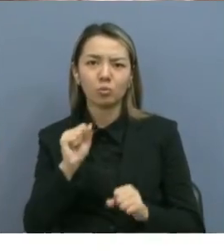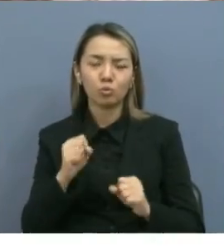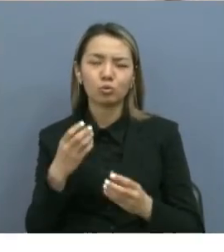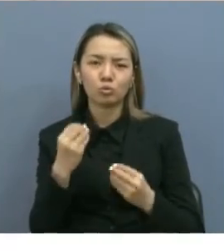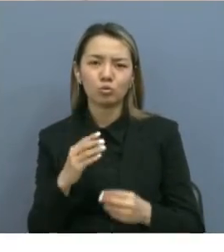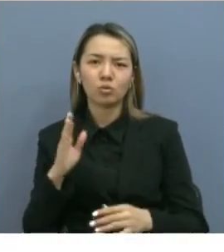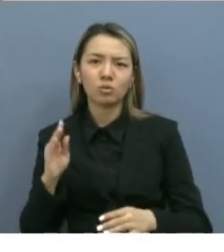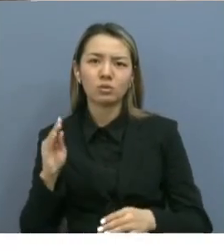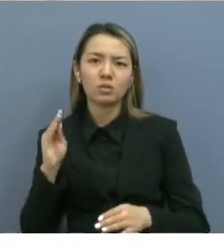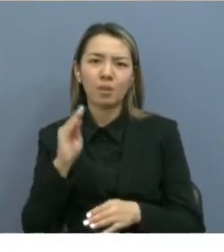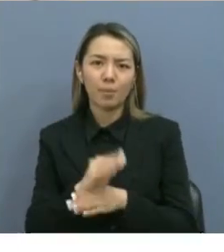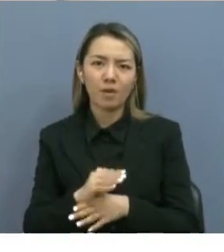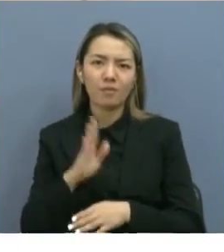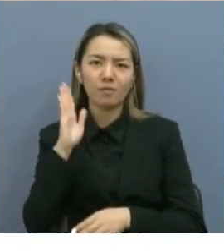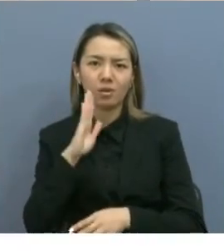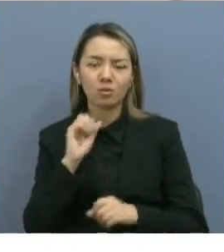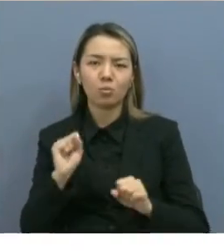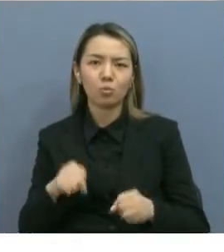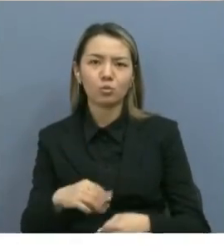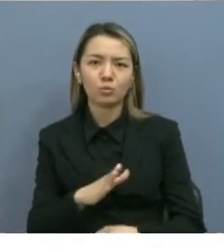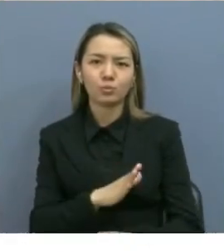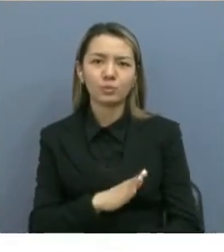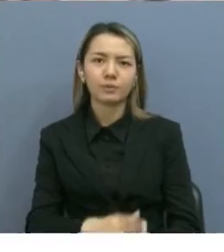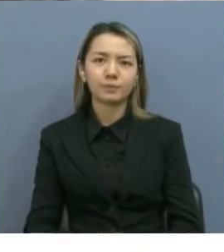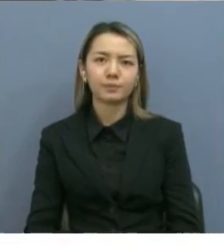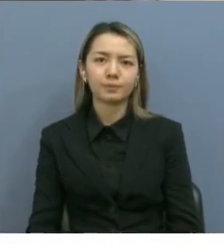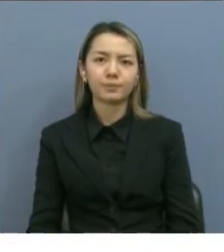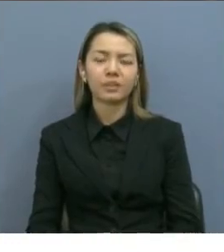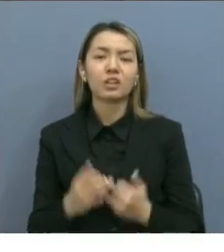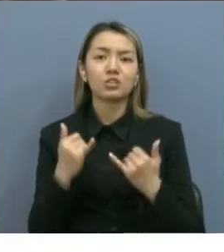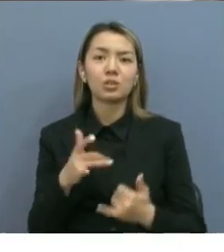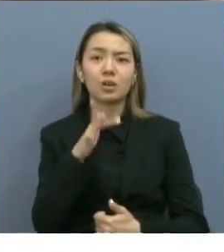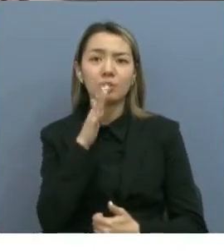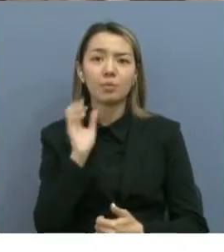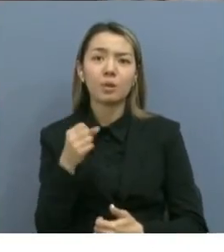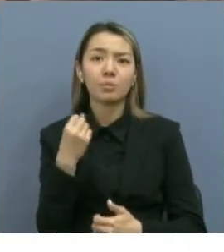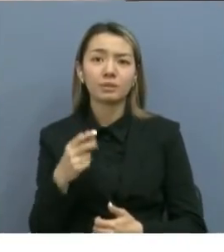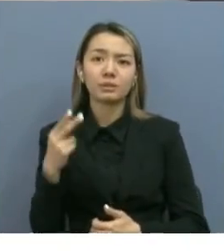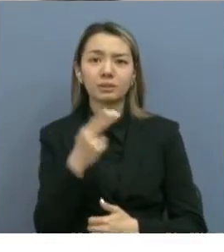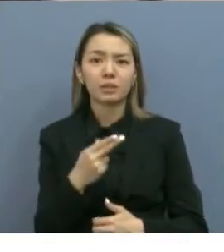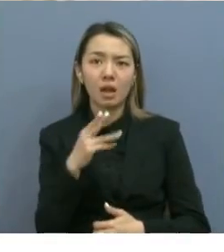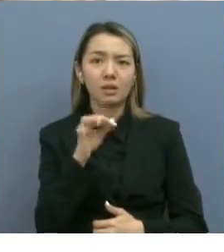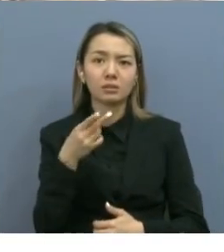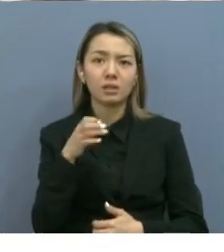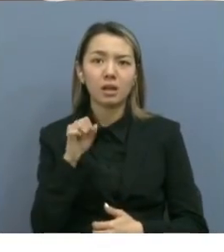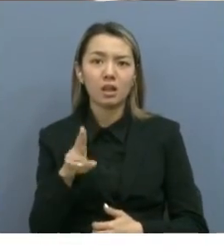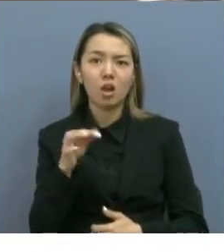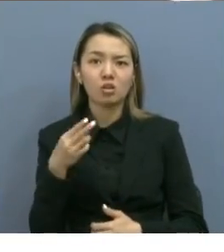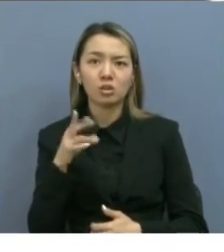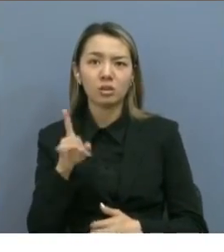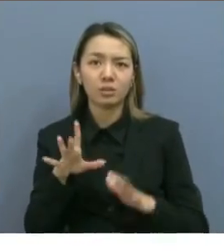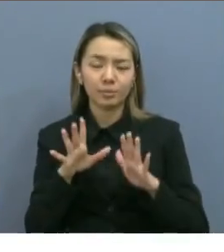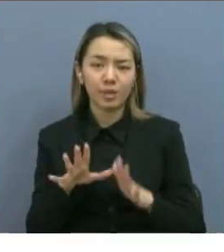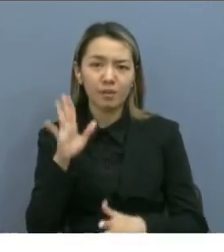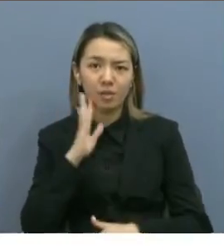тағы соншалықты көлемде су келіп құйылуы мүмкін. Қазіргі таңда Атбасар, Целиноград, Астрахан және Аршалы